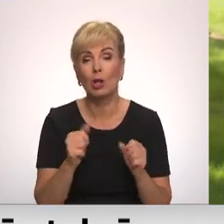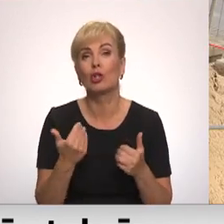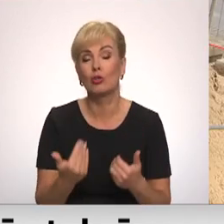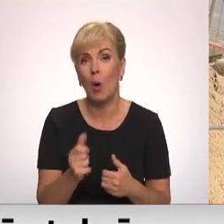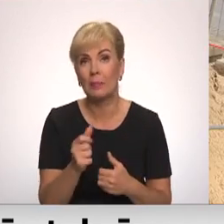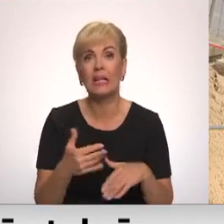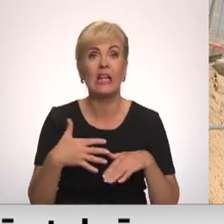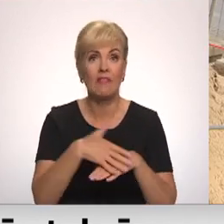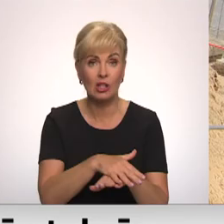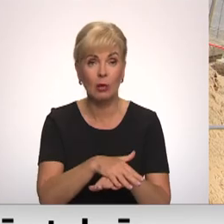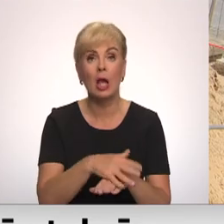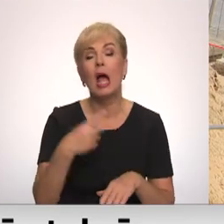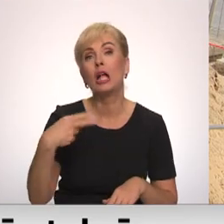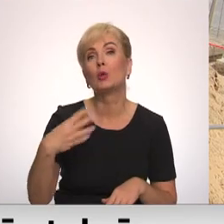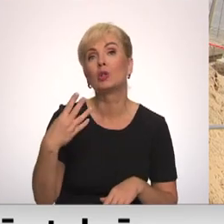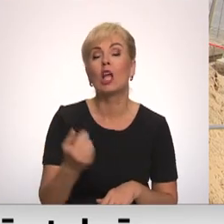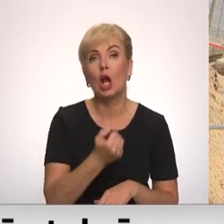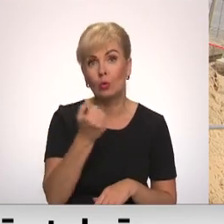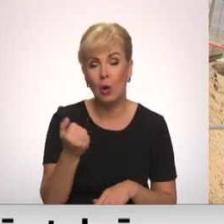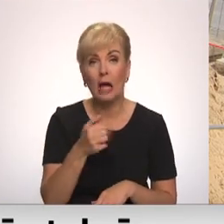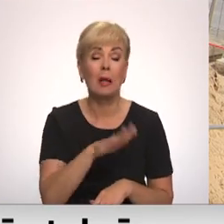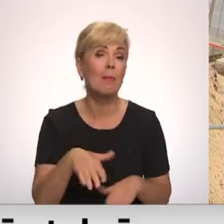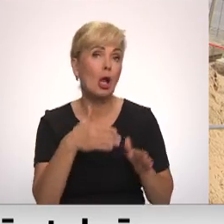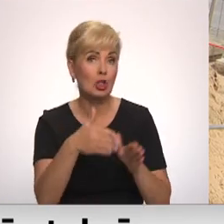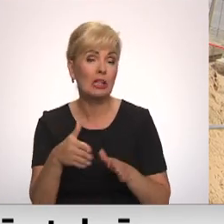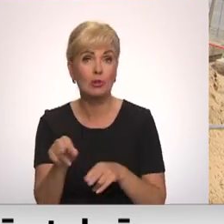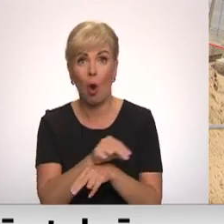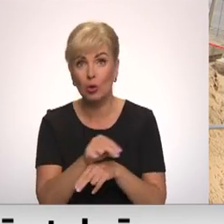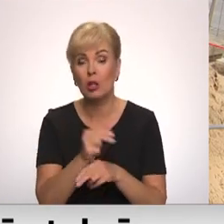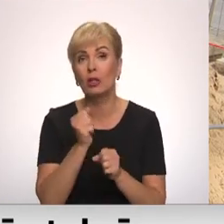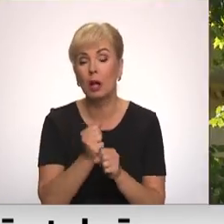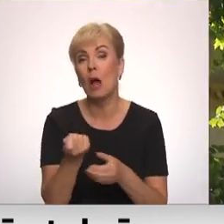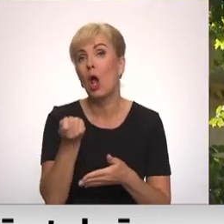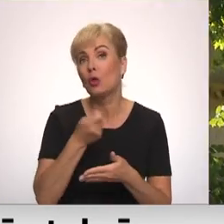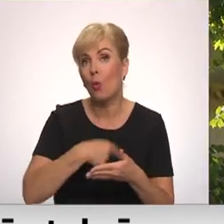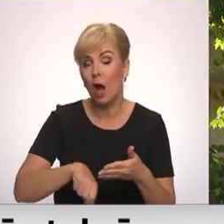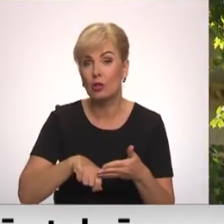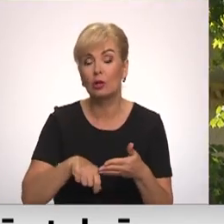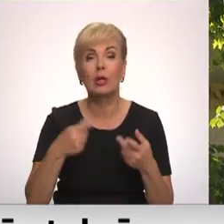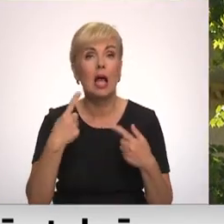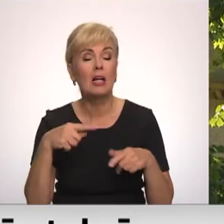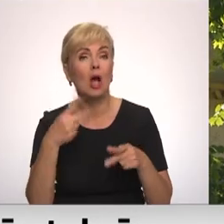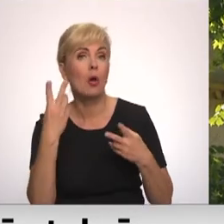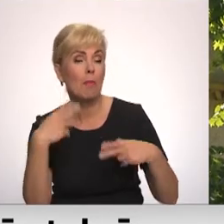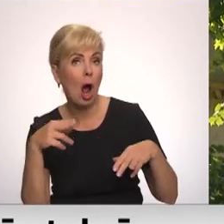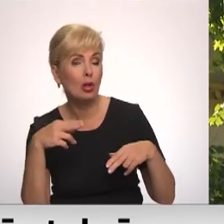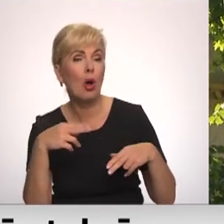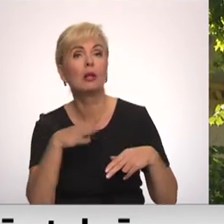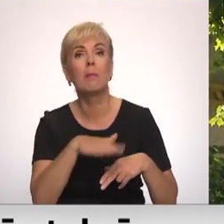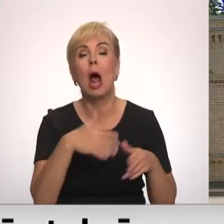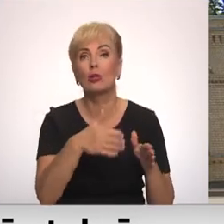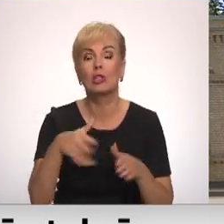infrastruktūrā. 2024. Gadā bērnu slimnīcas rekonstrukcijas darbi noslēgsies, radot modernāko bērnu slimnīcu